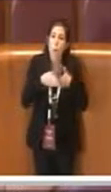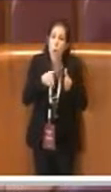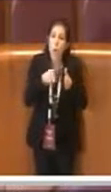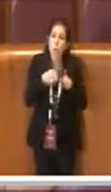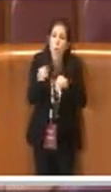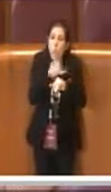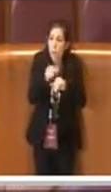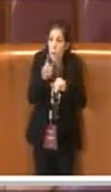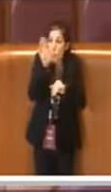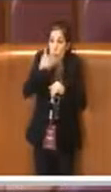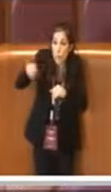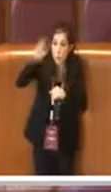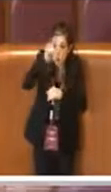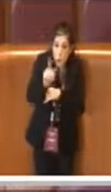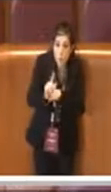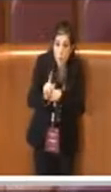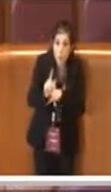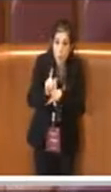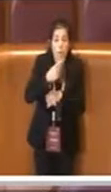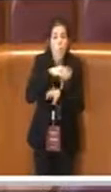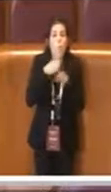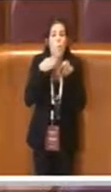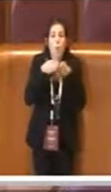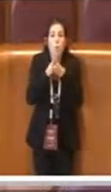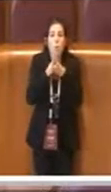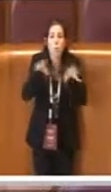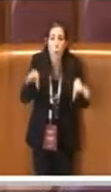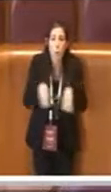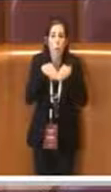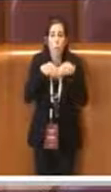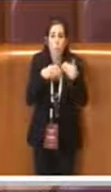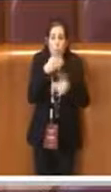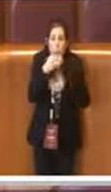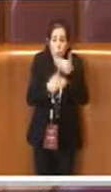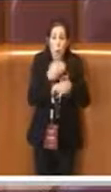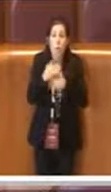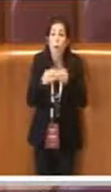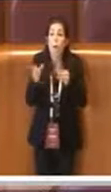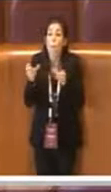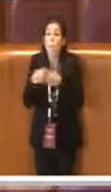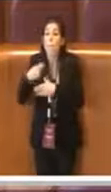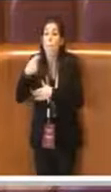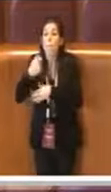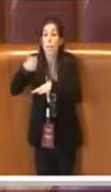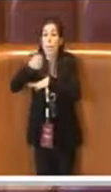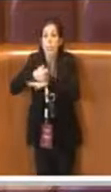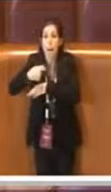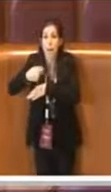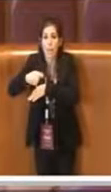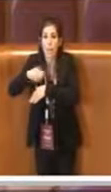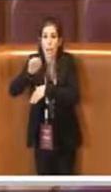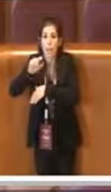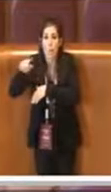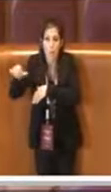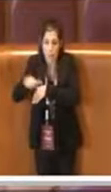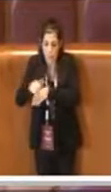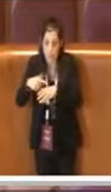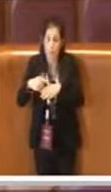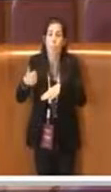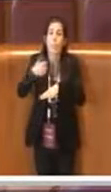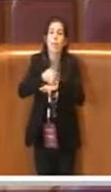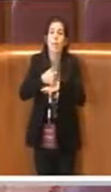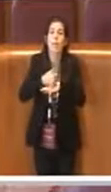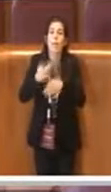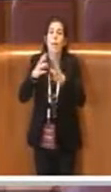stato avviato, abbiamo discusso lungamente con i presidenti dell'AGS, con l'associazione di categoria, entrando